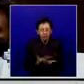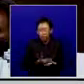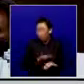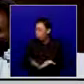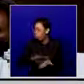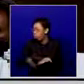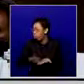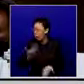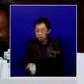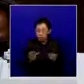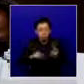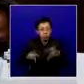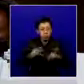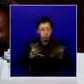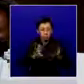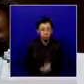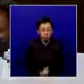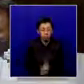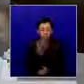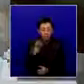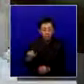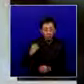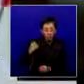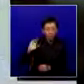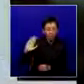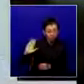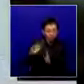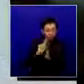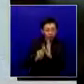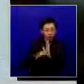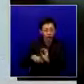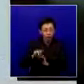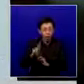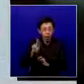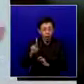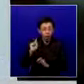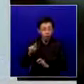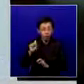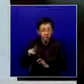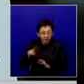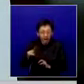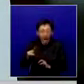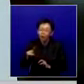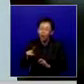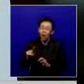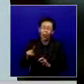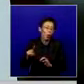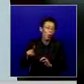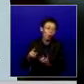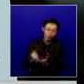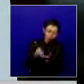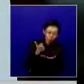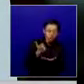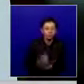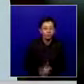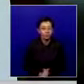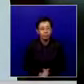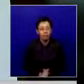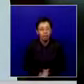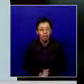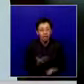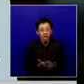ม่มีการตรวจสอบเพราะอำนาจอยู่ในมือพ.ร.ก.ฉุกเฉินคุ้มกะลาหัวกูได้นี่ไงเห็นไหมใช้